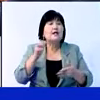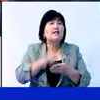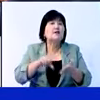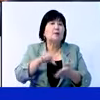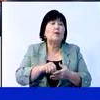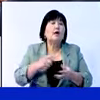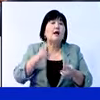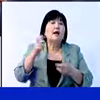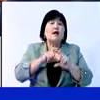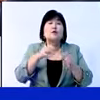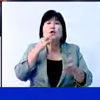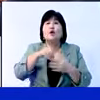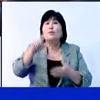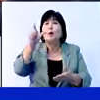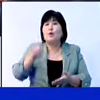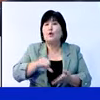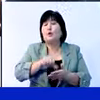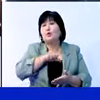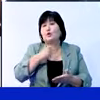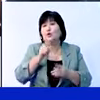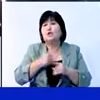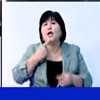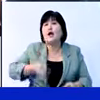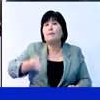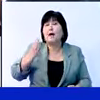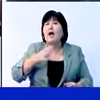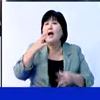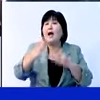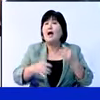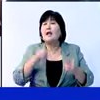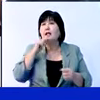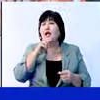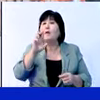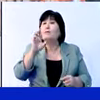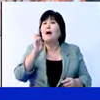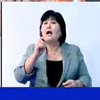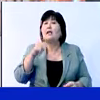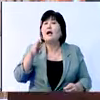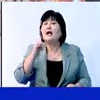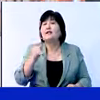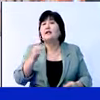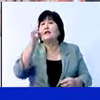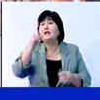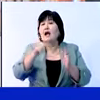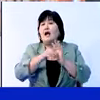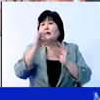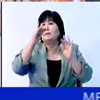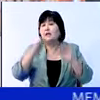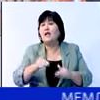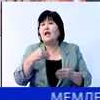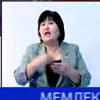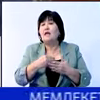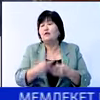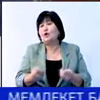болғанына кәсіпорынға жауапты өкіл өз сөзінде баян етті. Әлемдік нарықта ваннадий құны 6 есе төмендеп, инвесторлар үшін